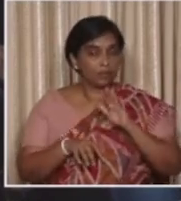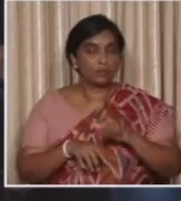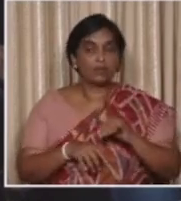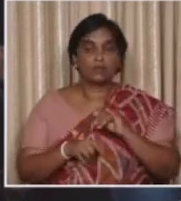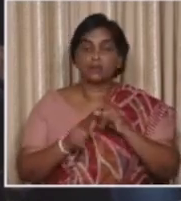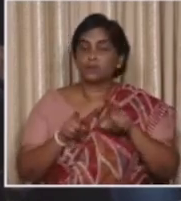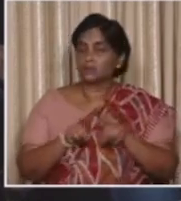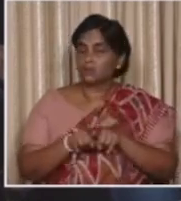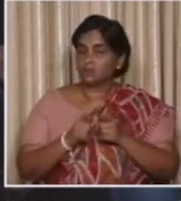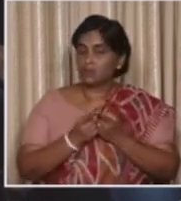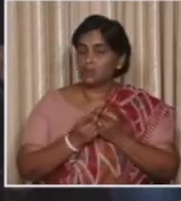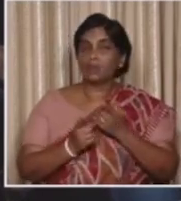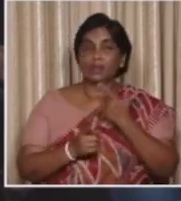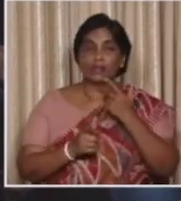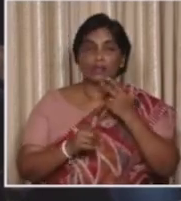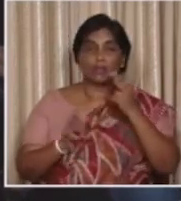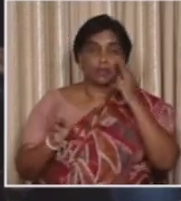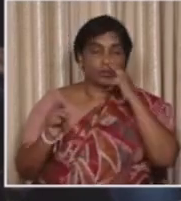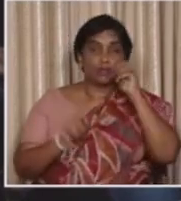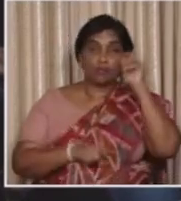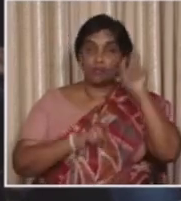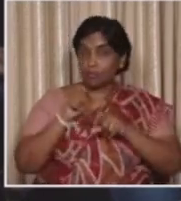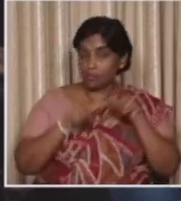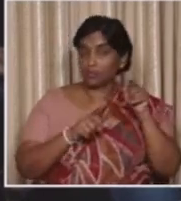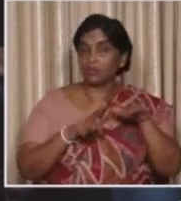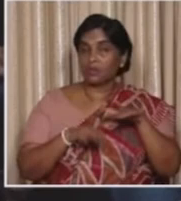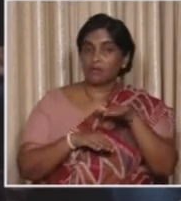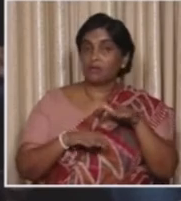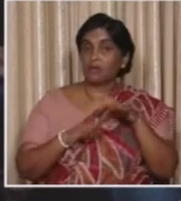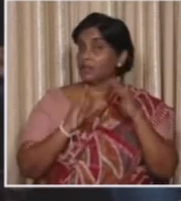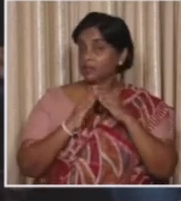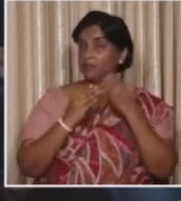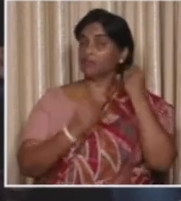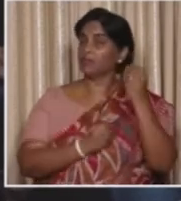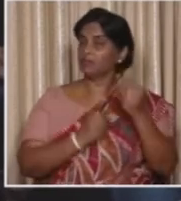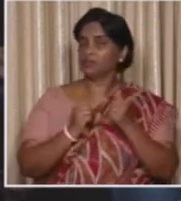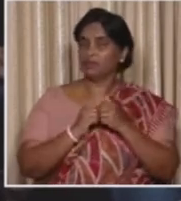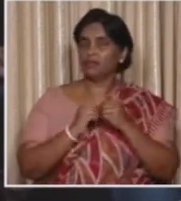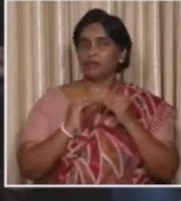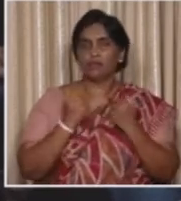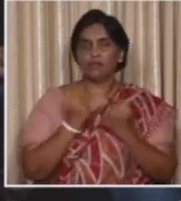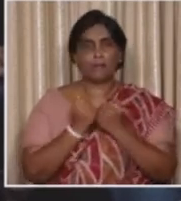සමාන්තරව වතුකර කඳුකර දෙමළ ජනතාවට ඉඩම් ගෙවල් ලබා දෙන්න නිවාස ආධාර